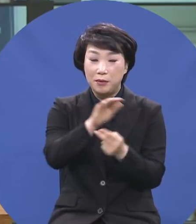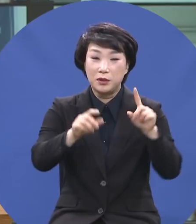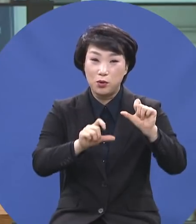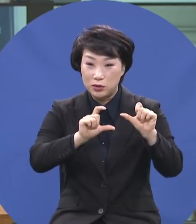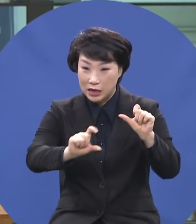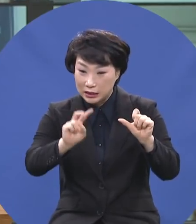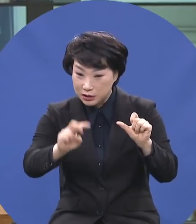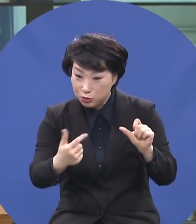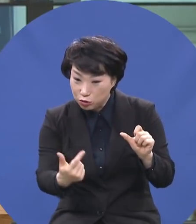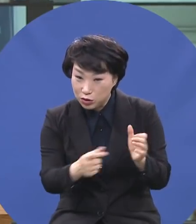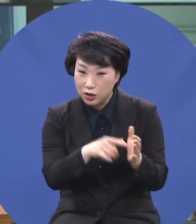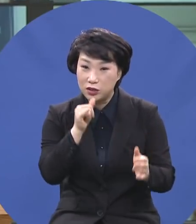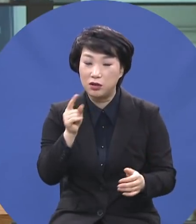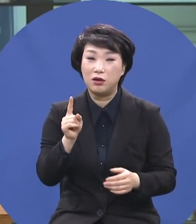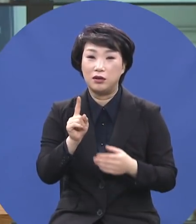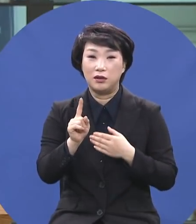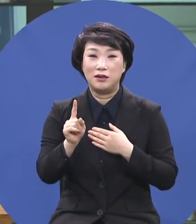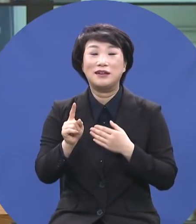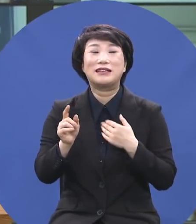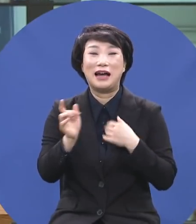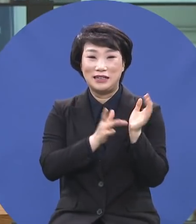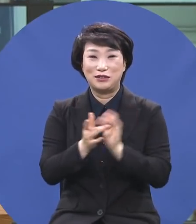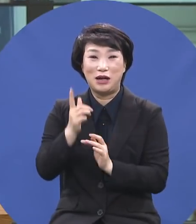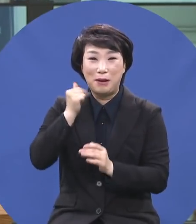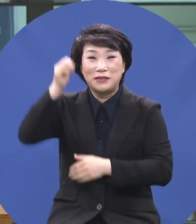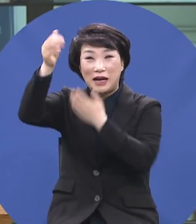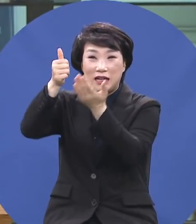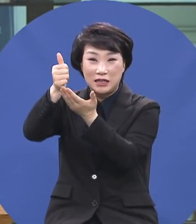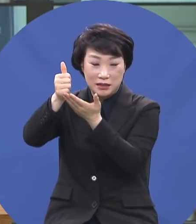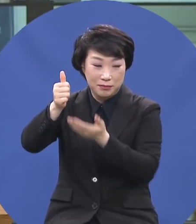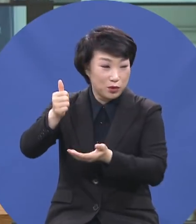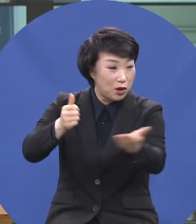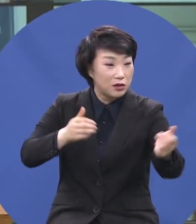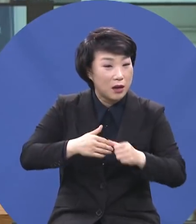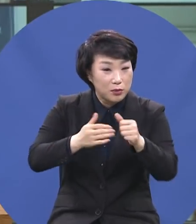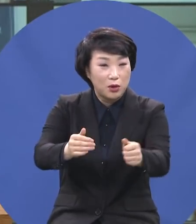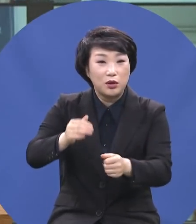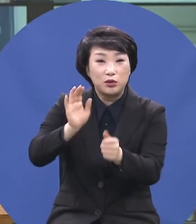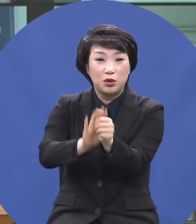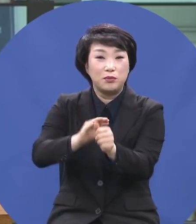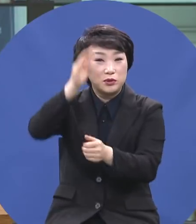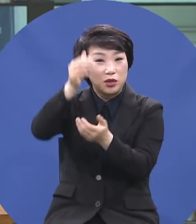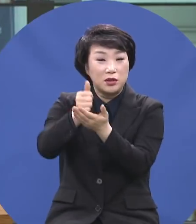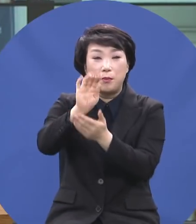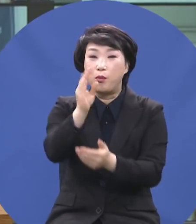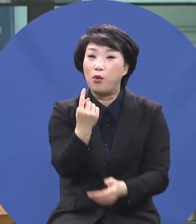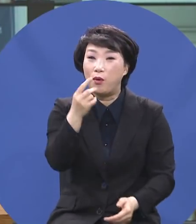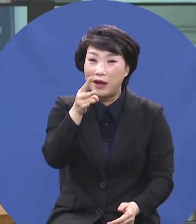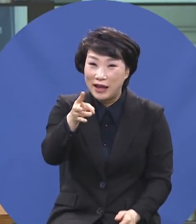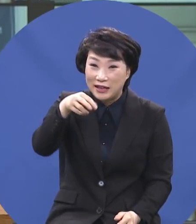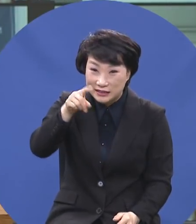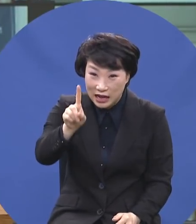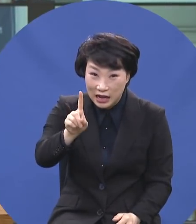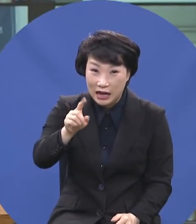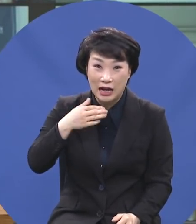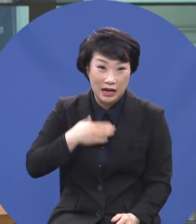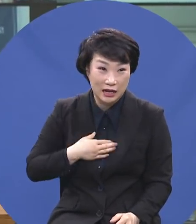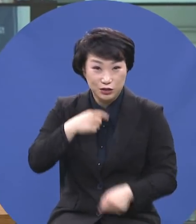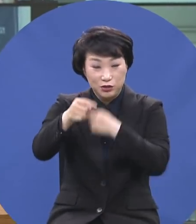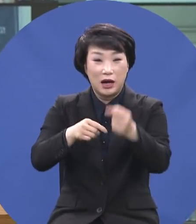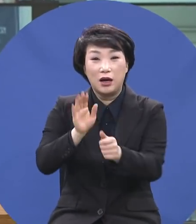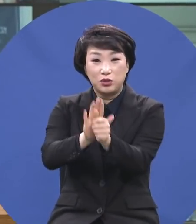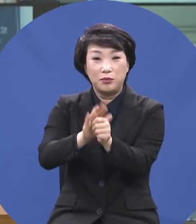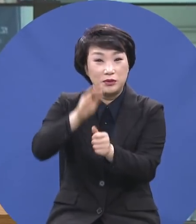26절에 내가 아버지께로서 너희에게 보낼 보혜사. 보혜사라는 말은